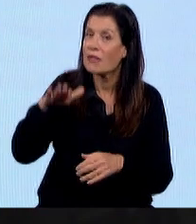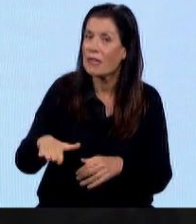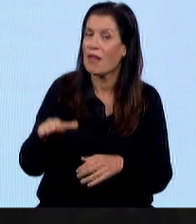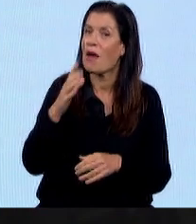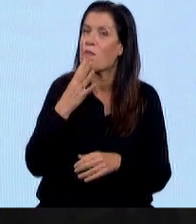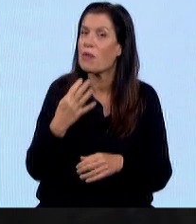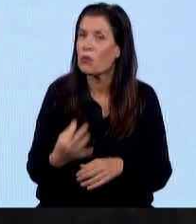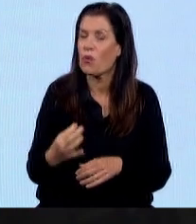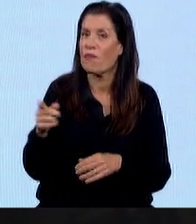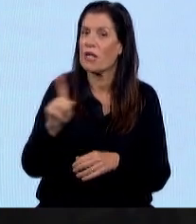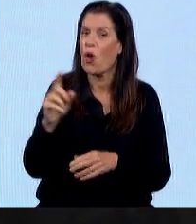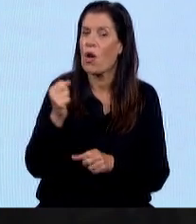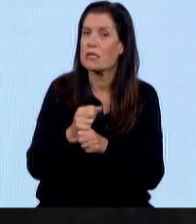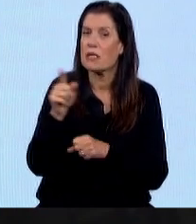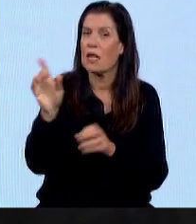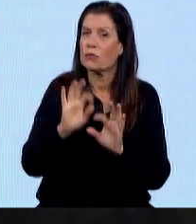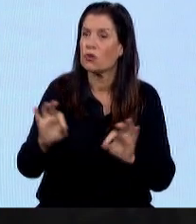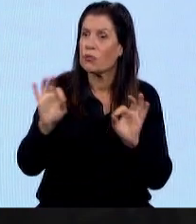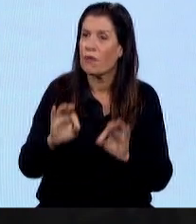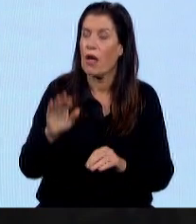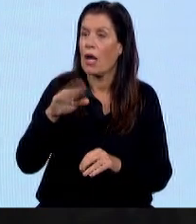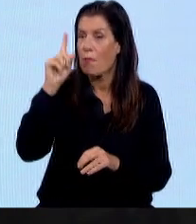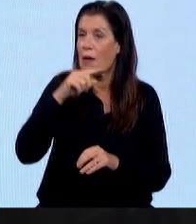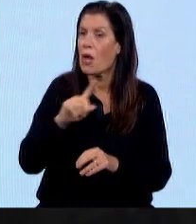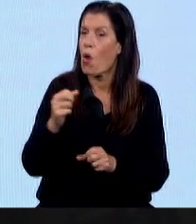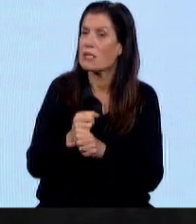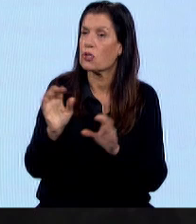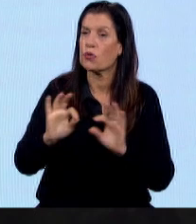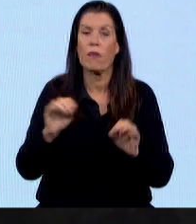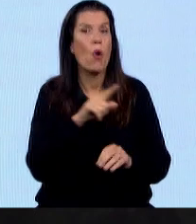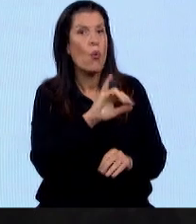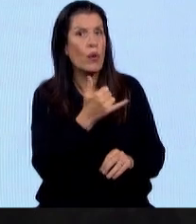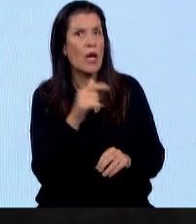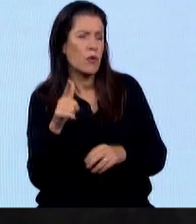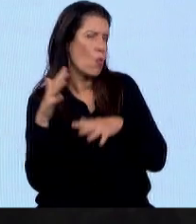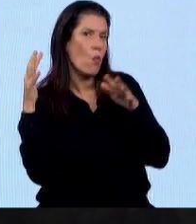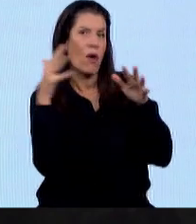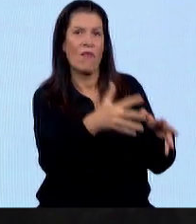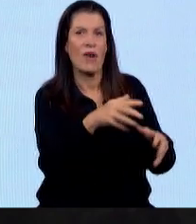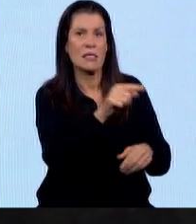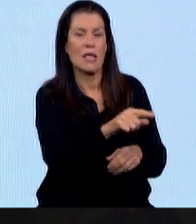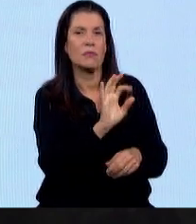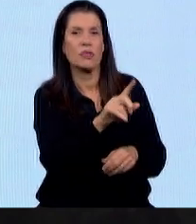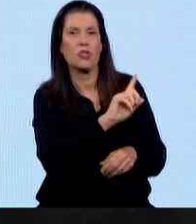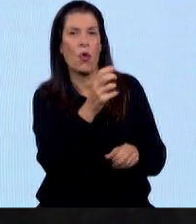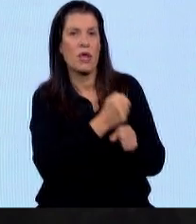עשה שום דבר, אבל הוא... כן, הוא קפץ עליהם בשביל שהם עשו לי כלום.